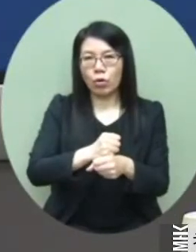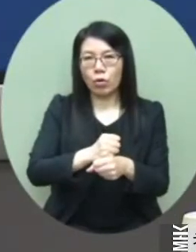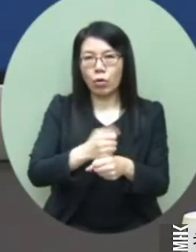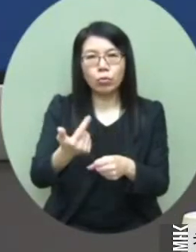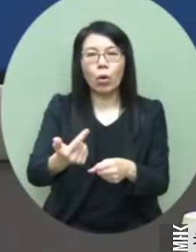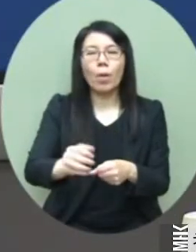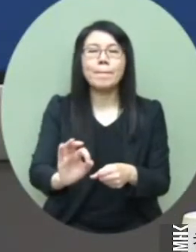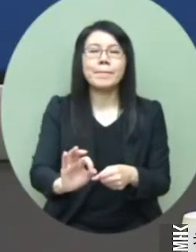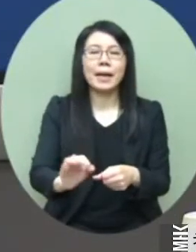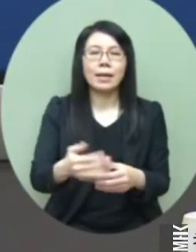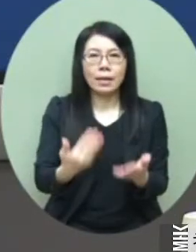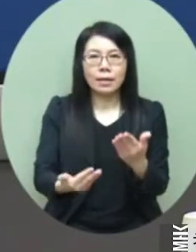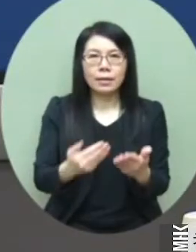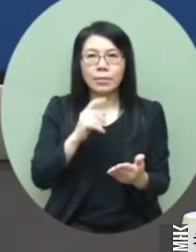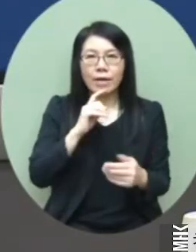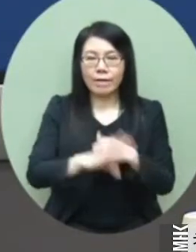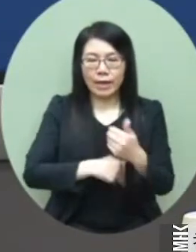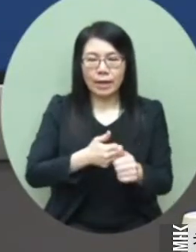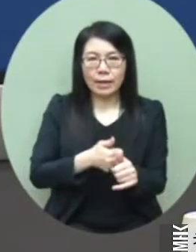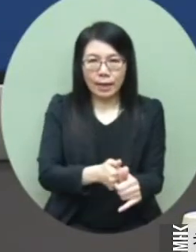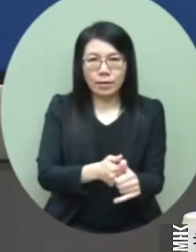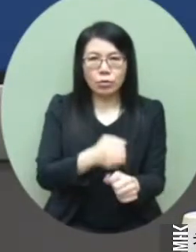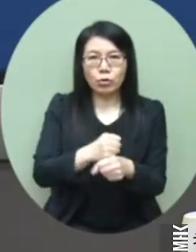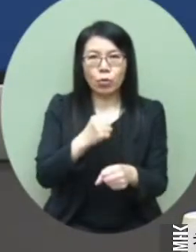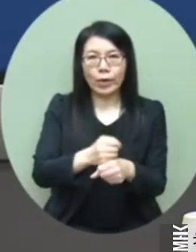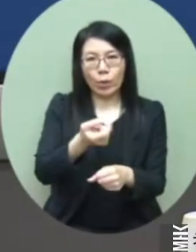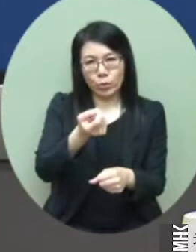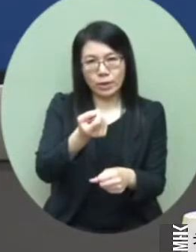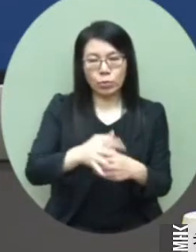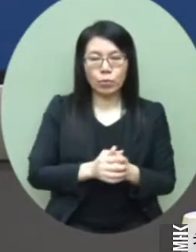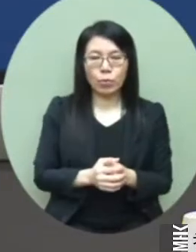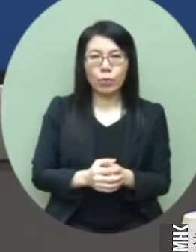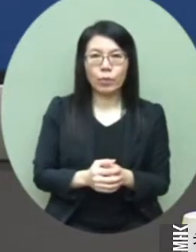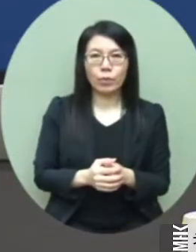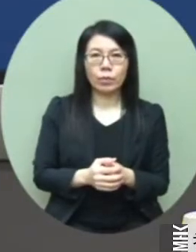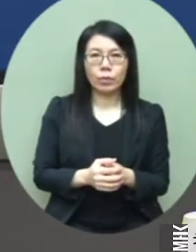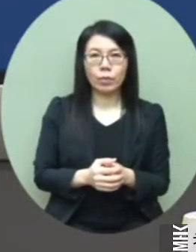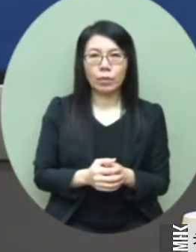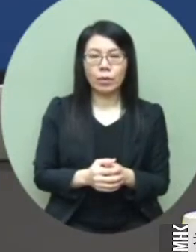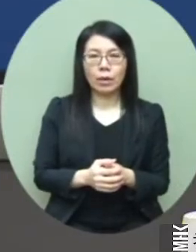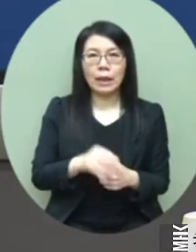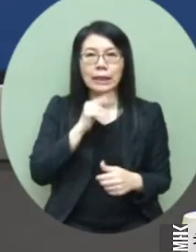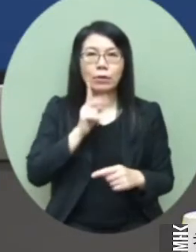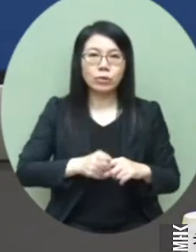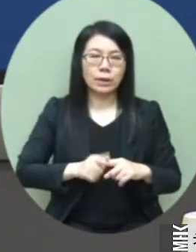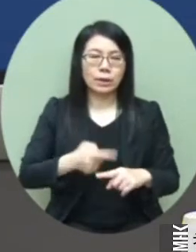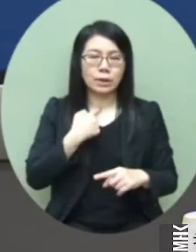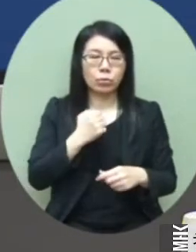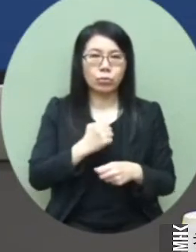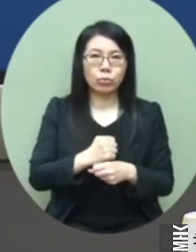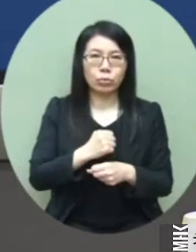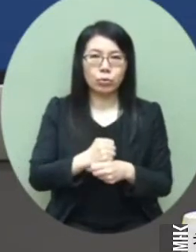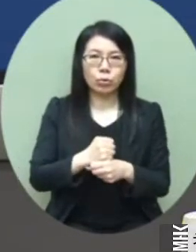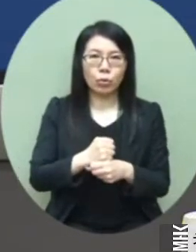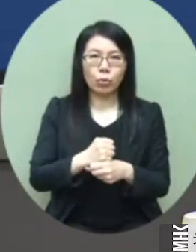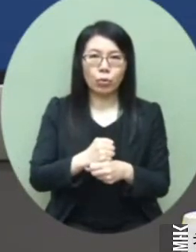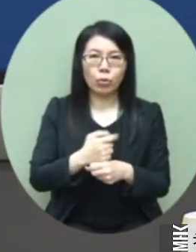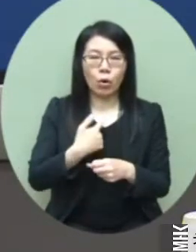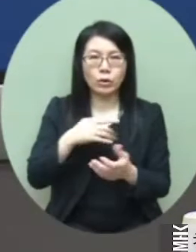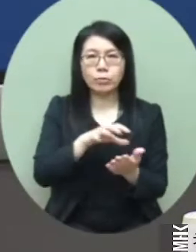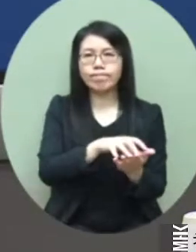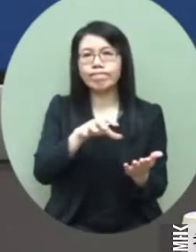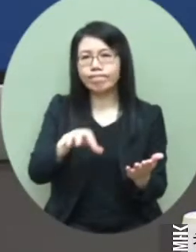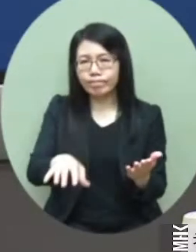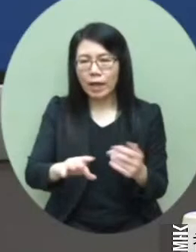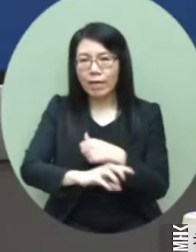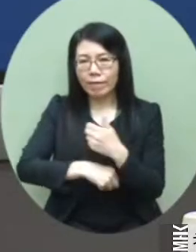住法律行使嘅職能呢係唔多嘅。就如果係需要行使呢，我亦都可以援引